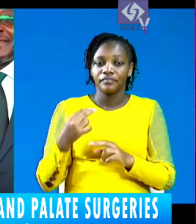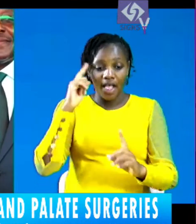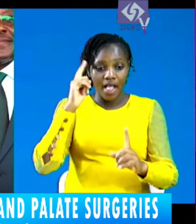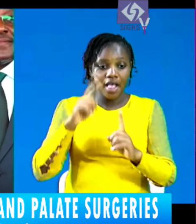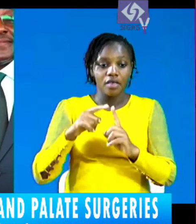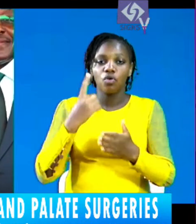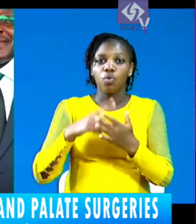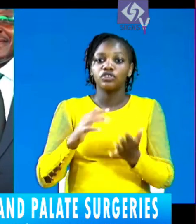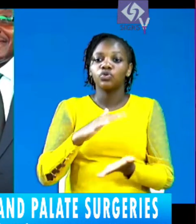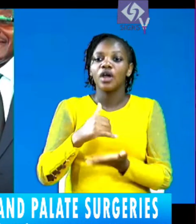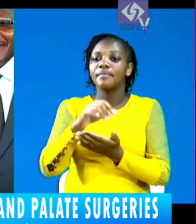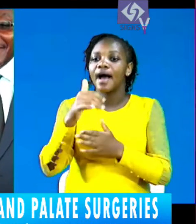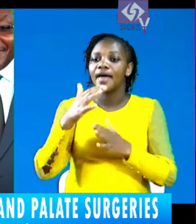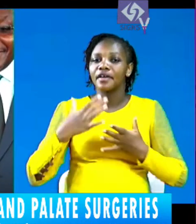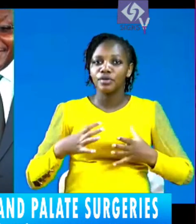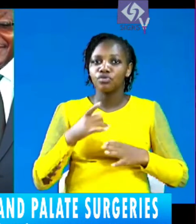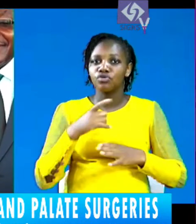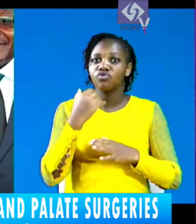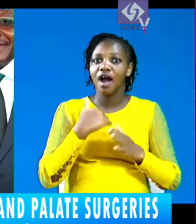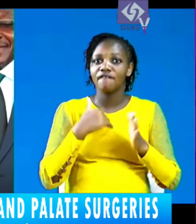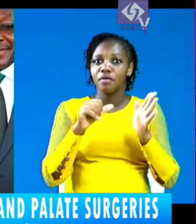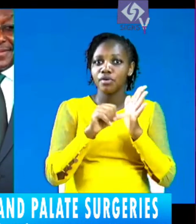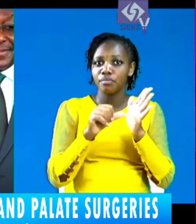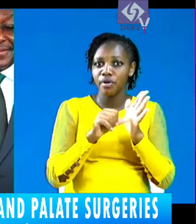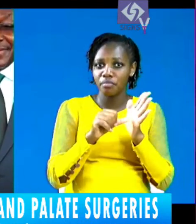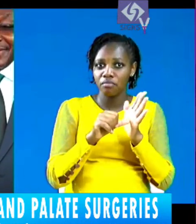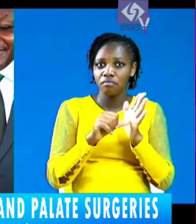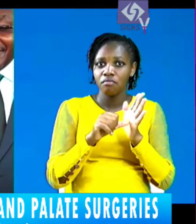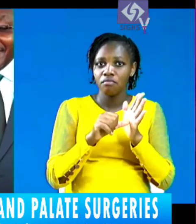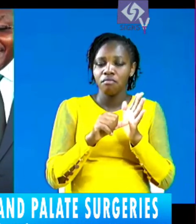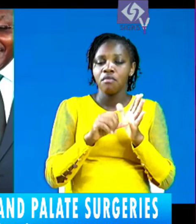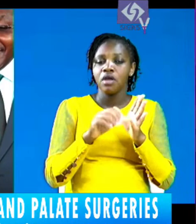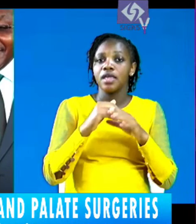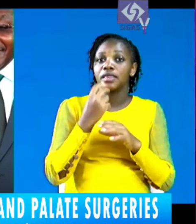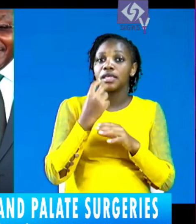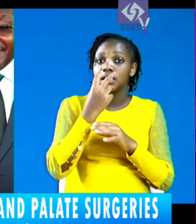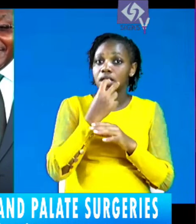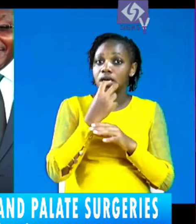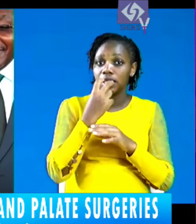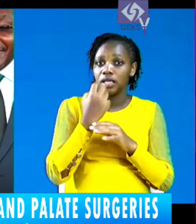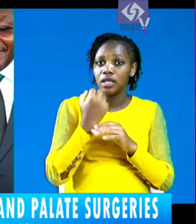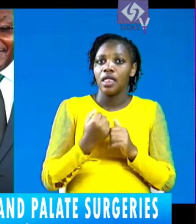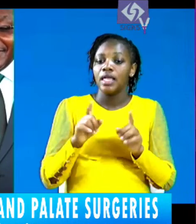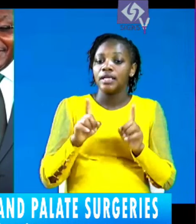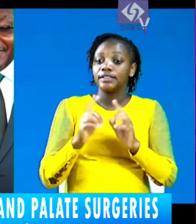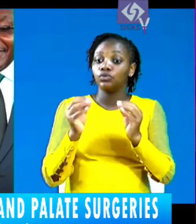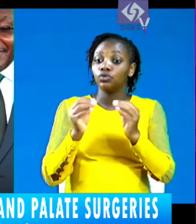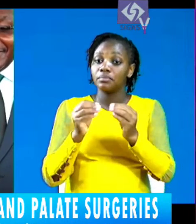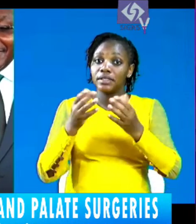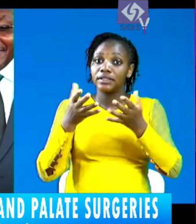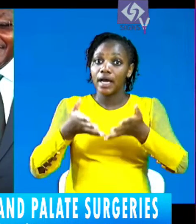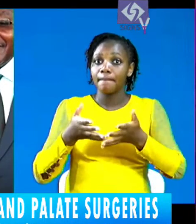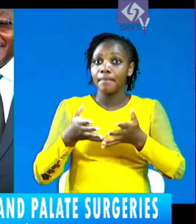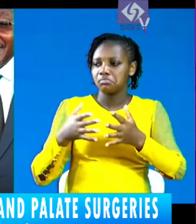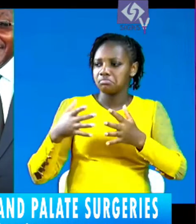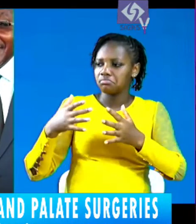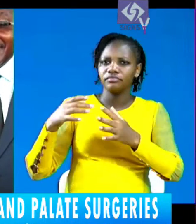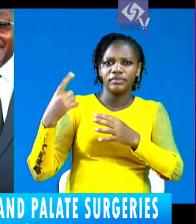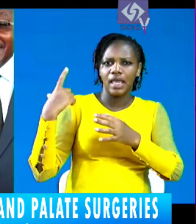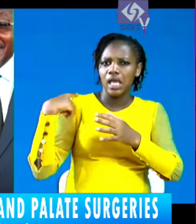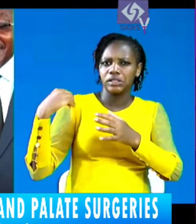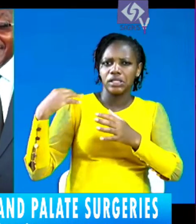wengine walio na shida ya kuwa na mwanya au shimo katika mdomoni mwao. Kwa ni kwamba tuko hapa kuanzia jana,